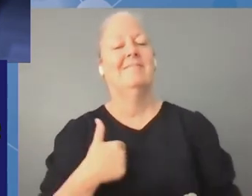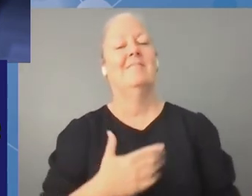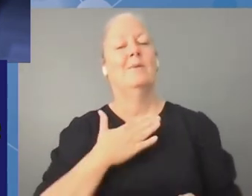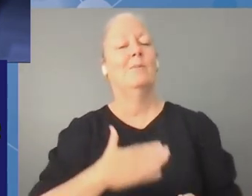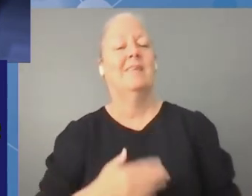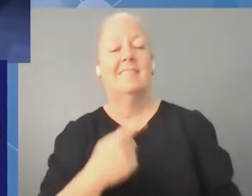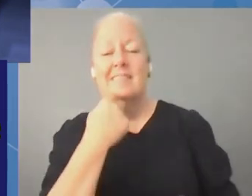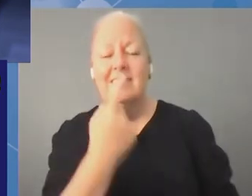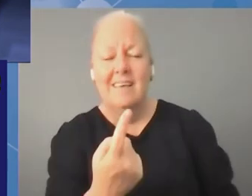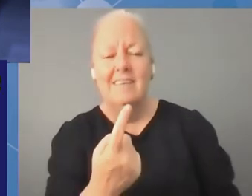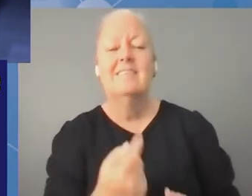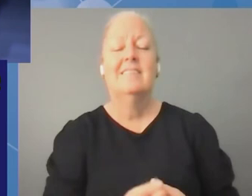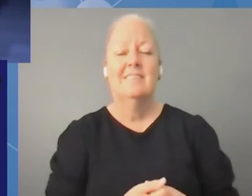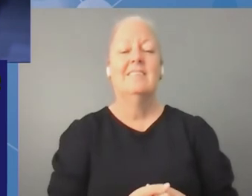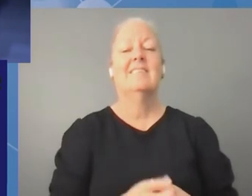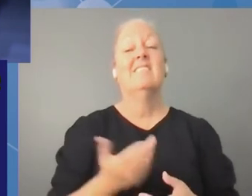欢迎大家。